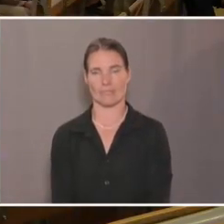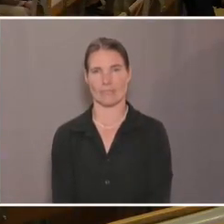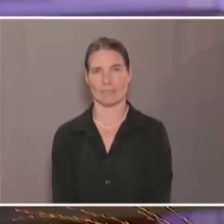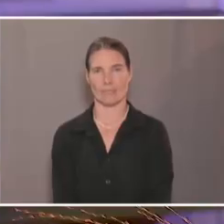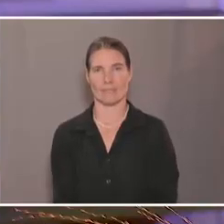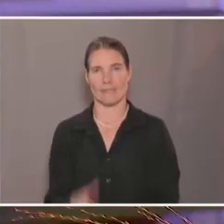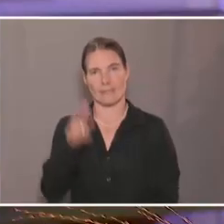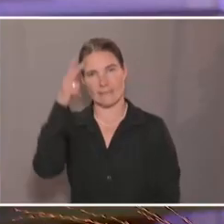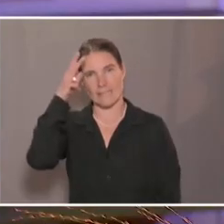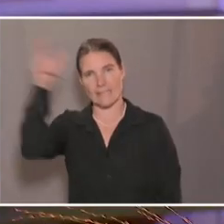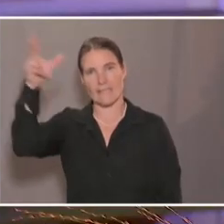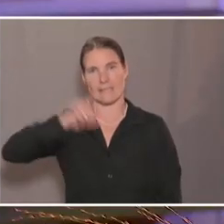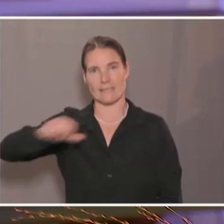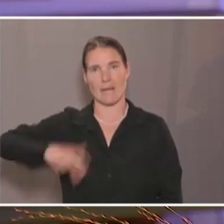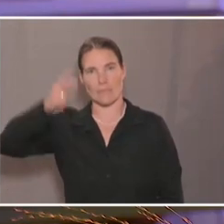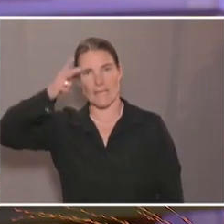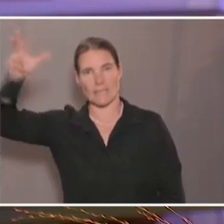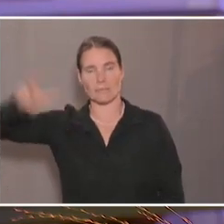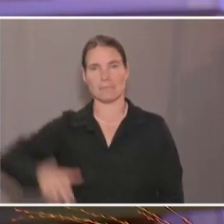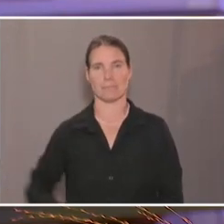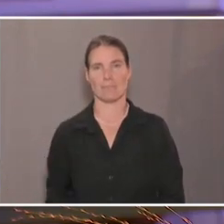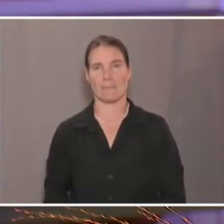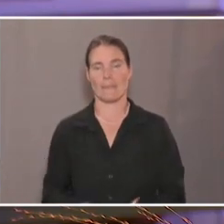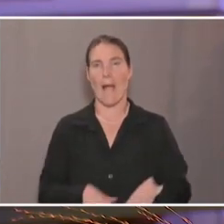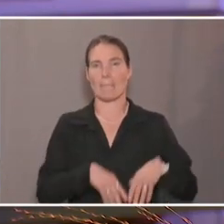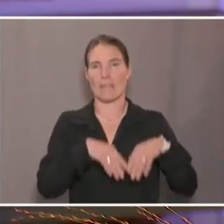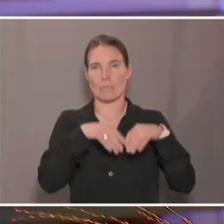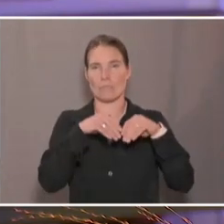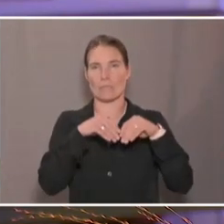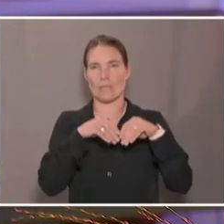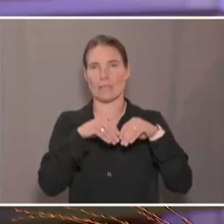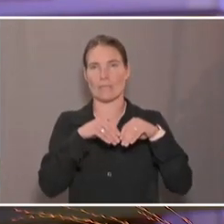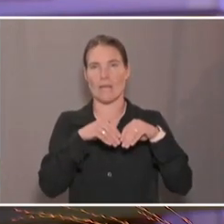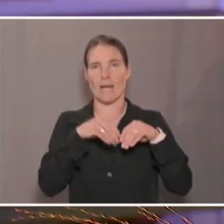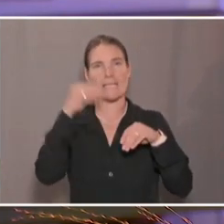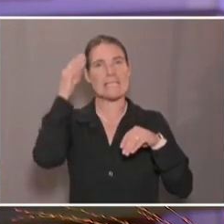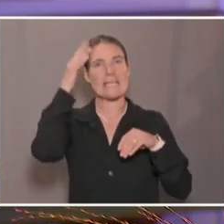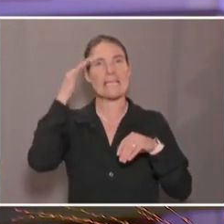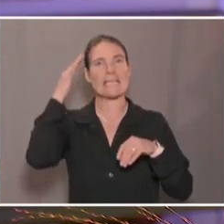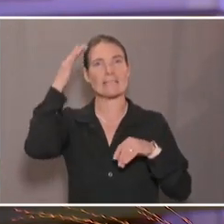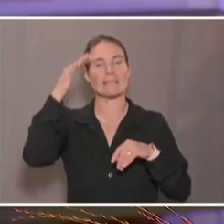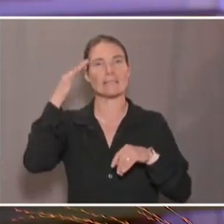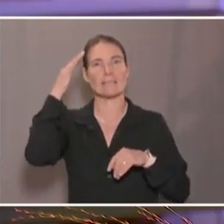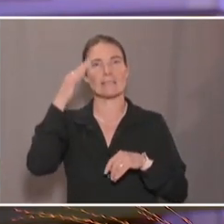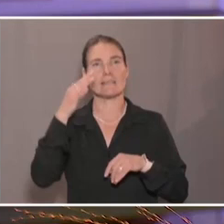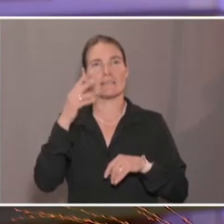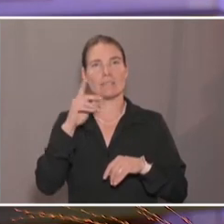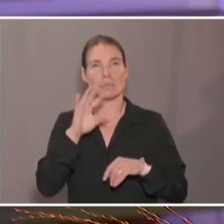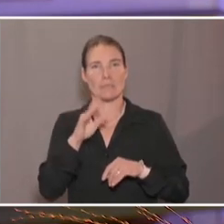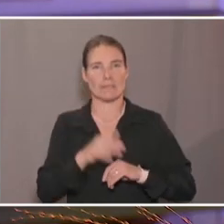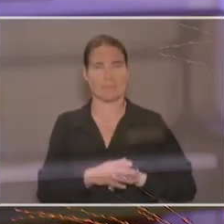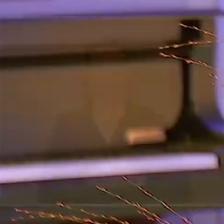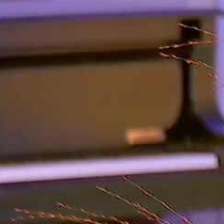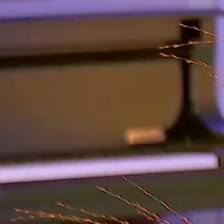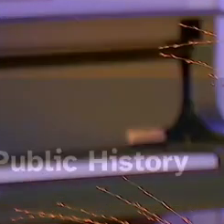Ja, sehr geehrte Damen und Herren, am Anfang war die These, übrigens tatsächlich ein